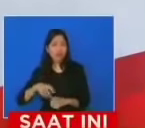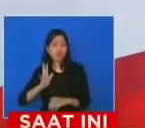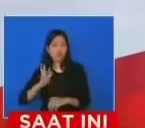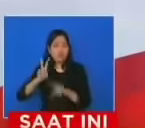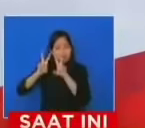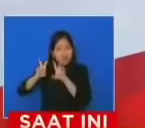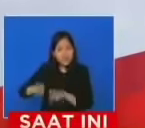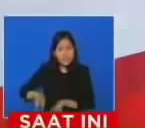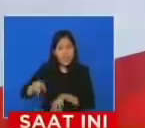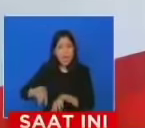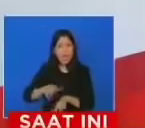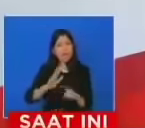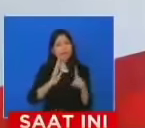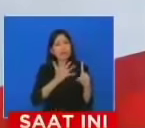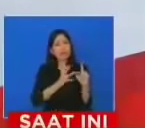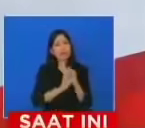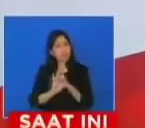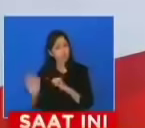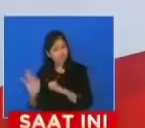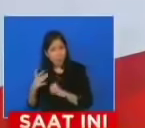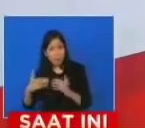dari 15.000.